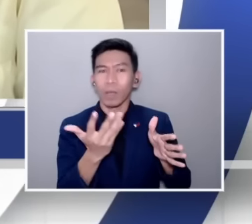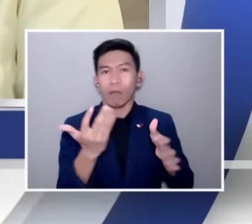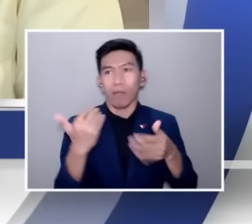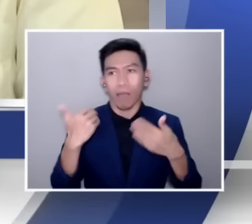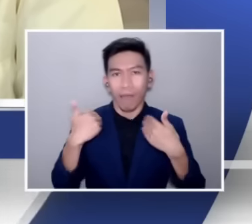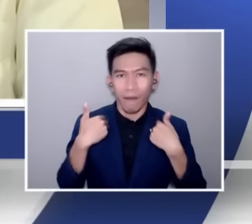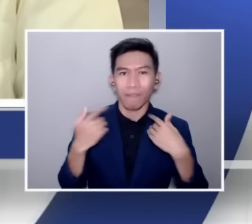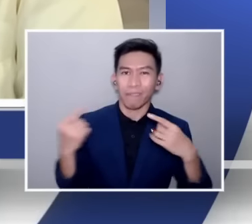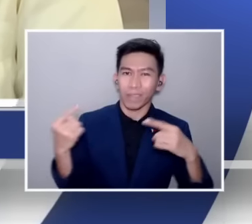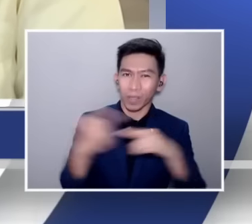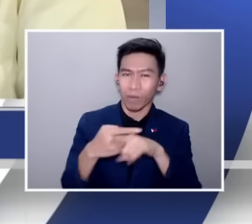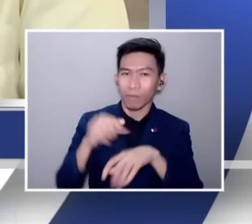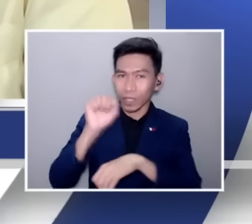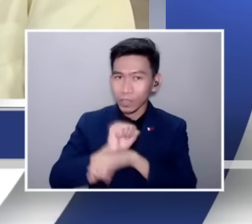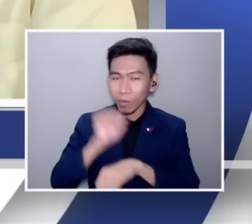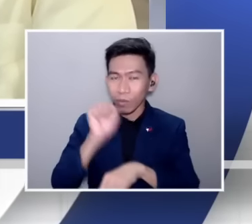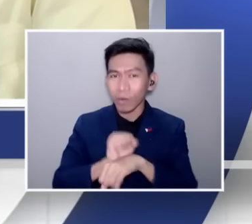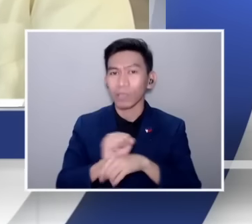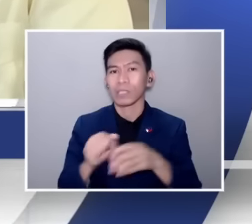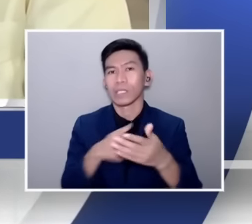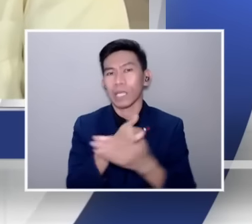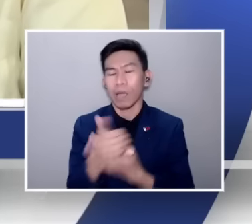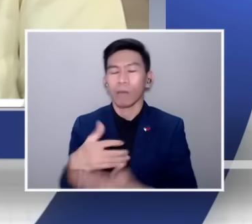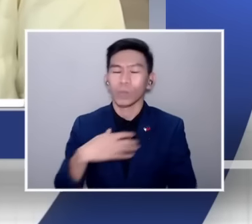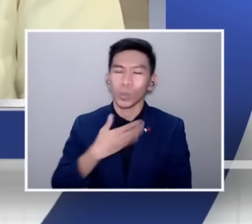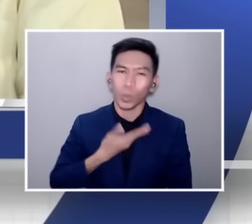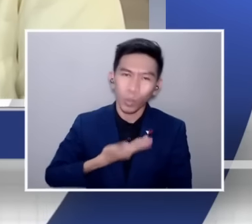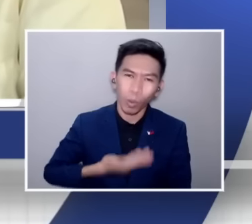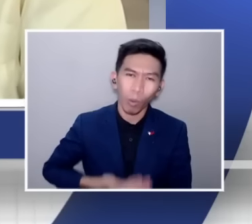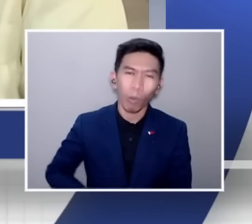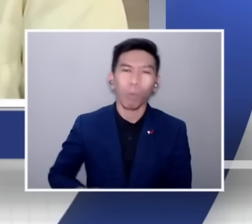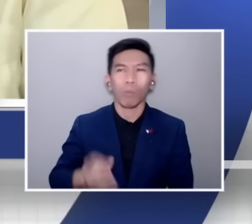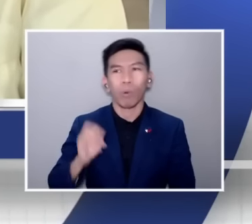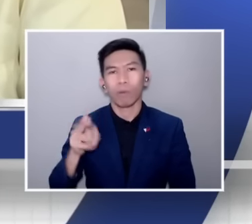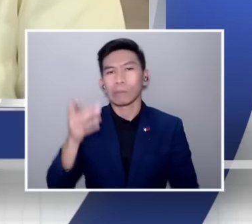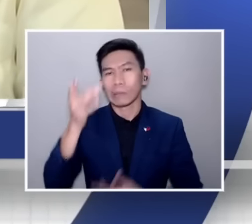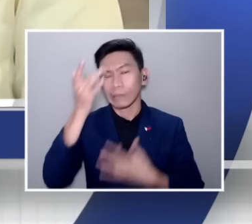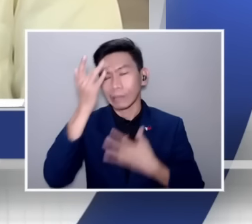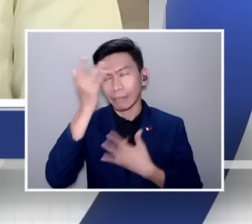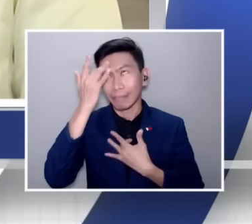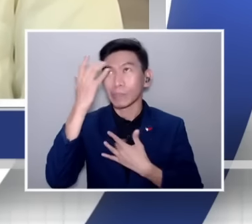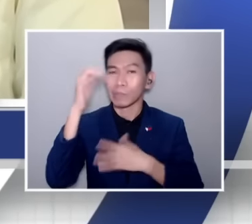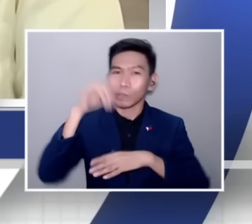yung mga nagutom na o nagkasakit na sa kakahintay, sa ilalim ng araw.